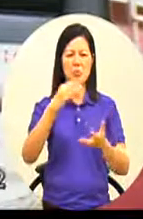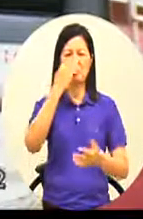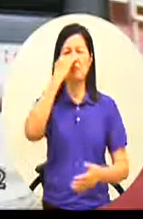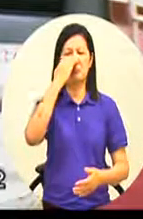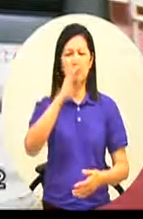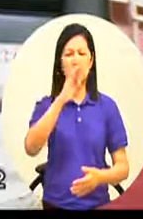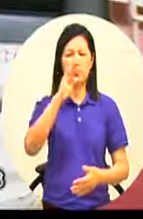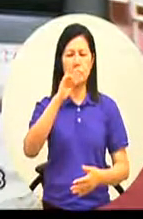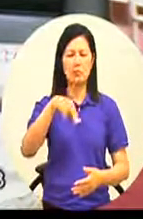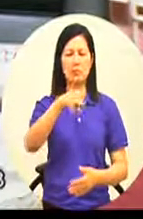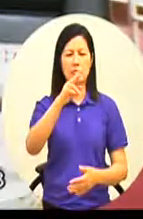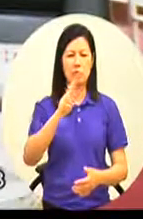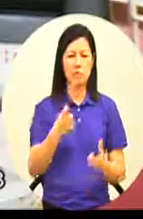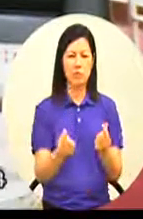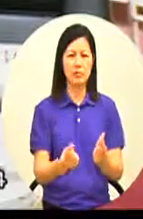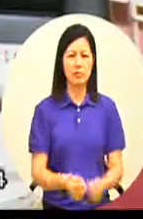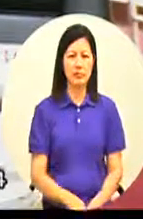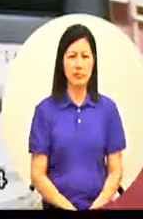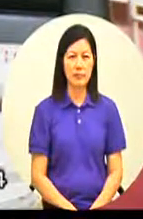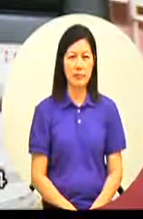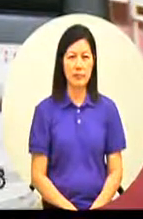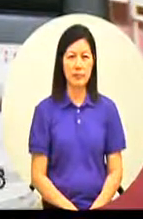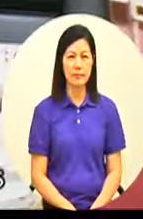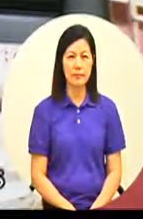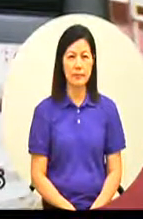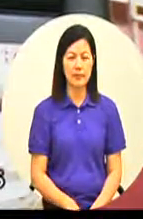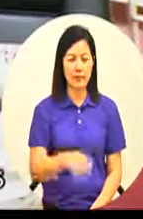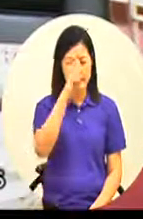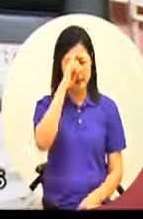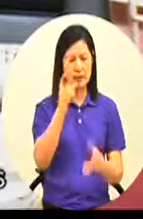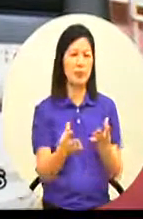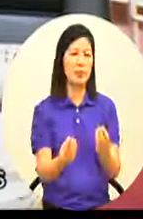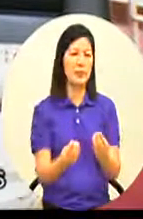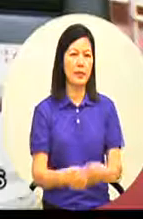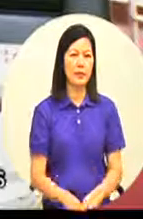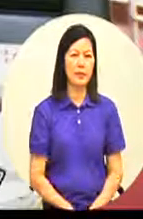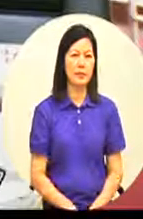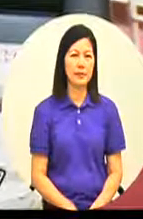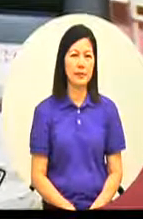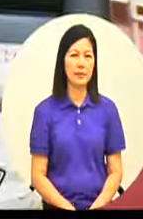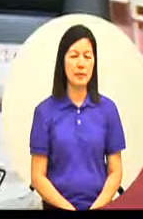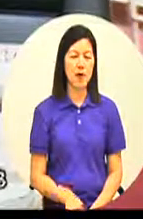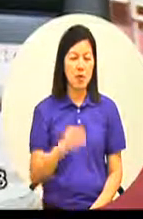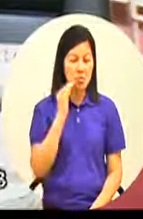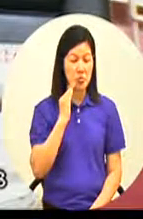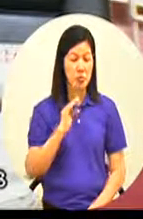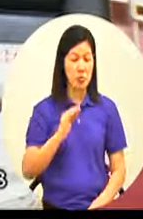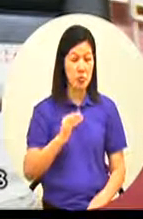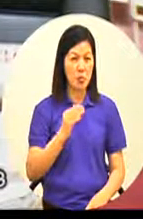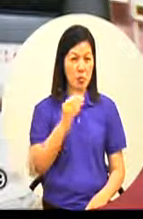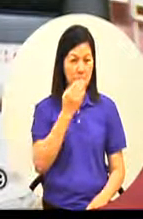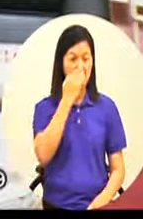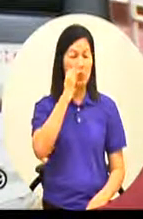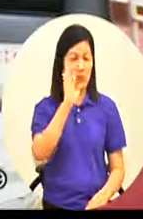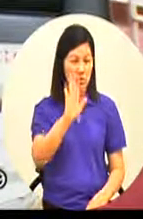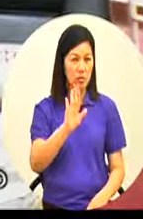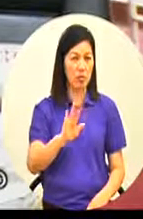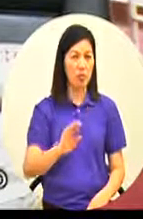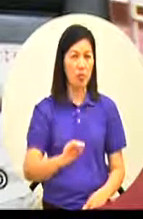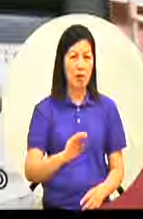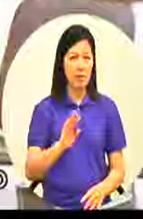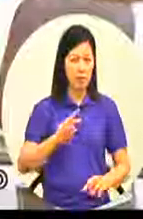好，希望是不没有的，好，有的就改之，无则加勉。那我针